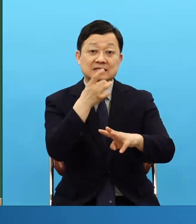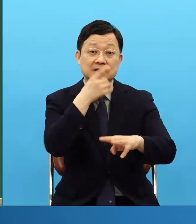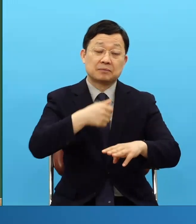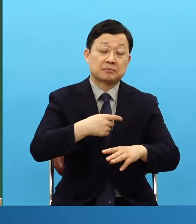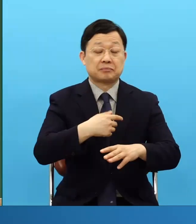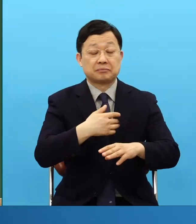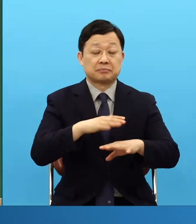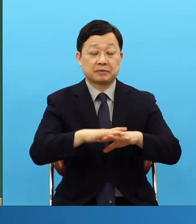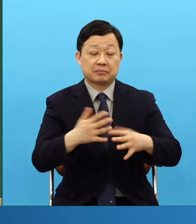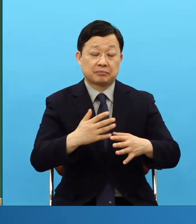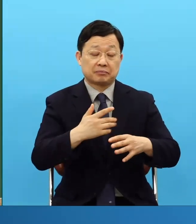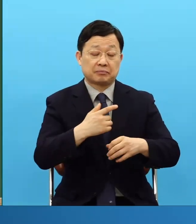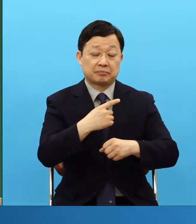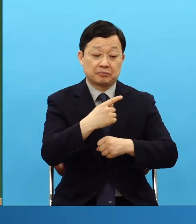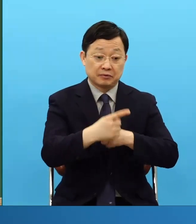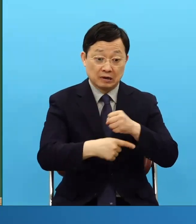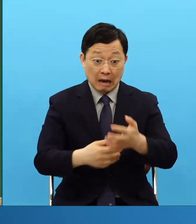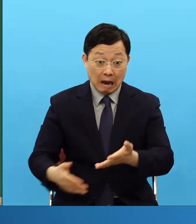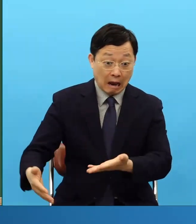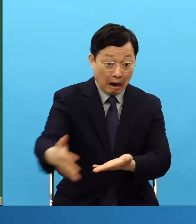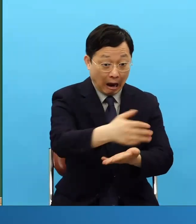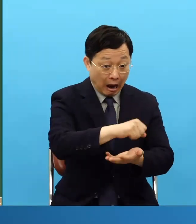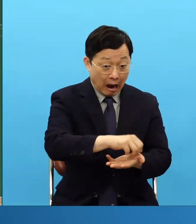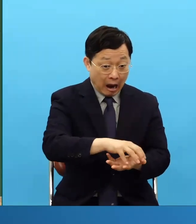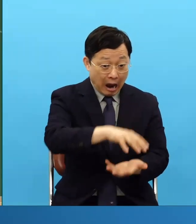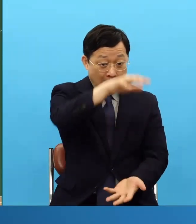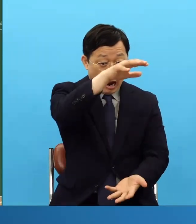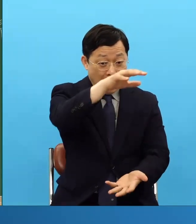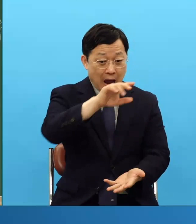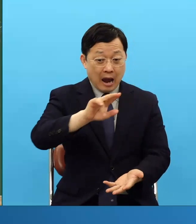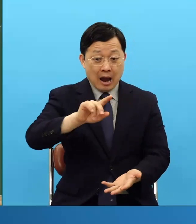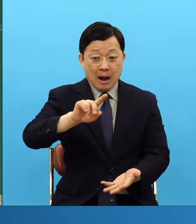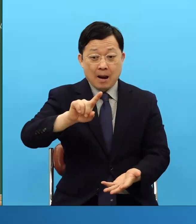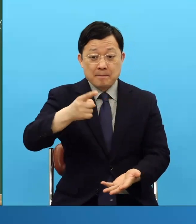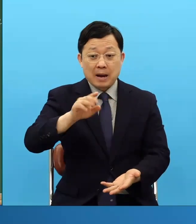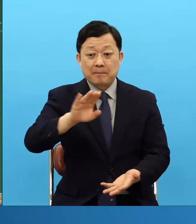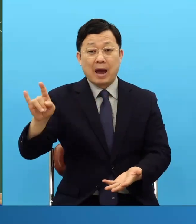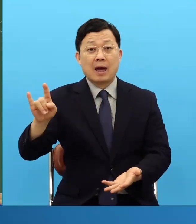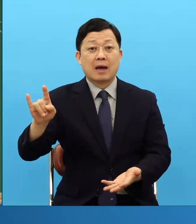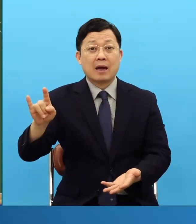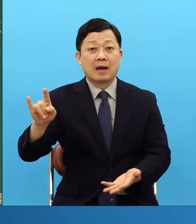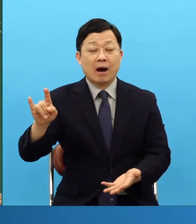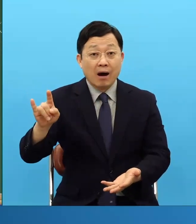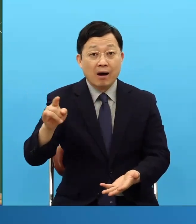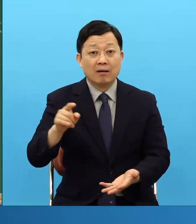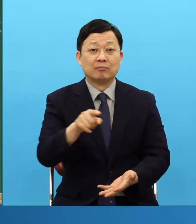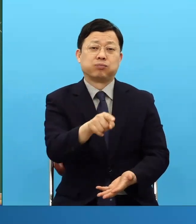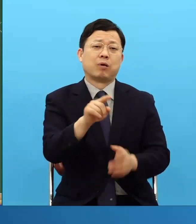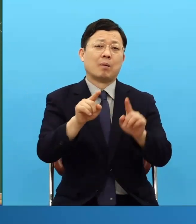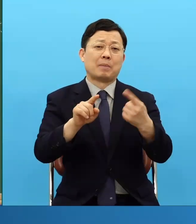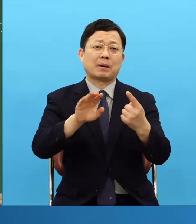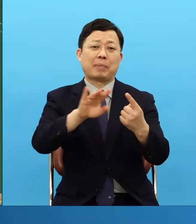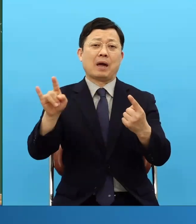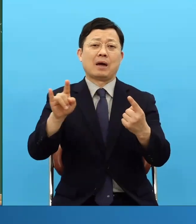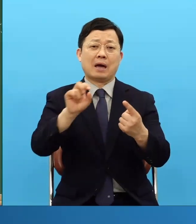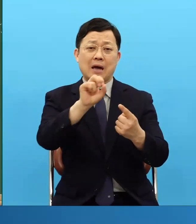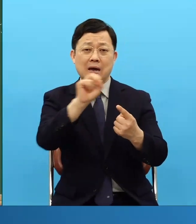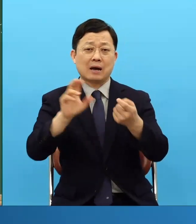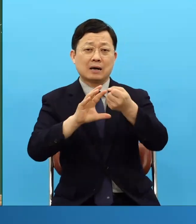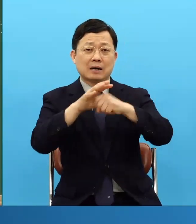게 나오잖아요. And when he would farm, instead of just getting 1 year's worth of crop, he had 100 years worth of 그래야 crop. 선교하는 거예요. Only then can you do missions. 뭐